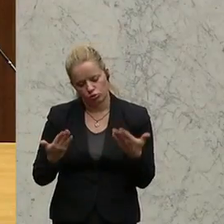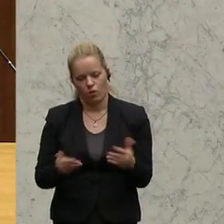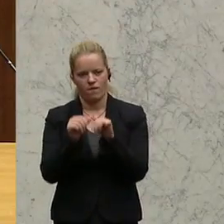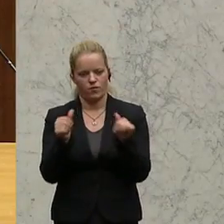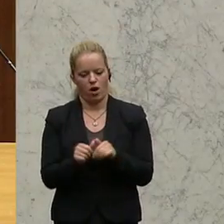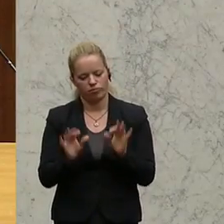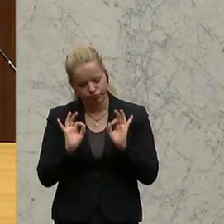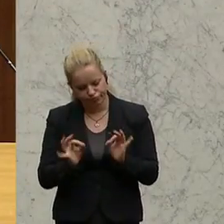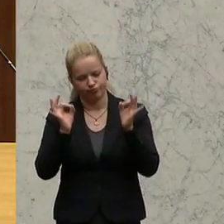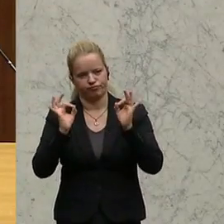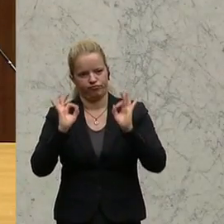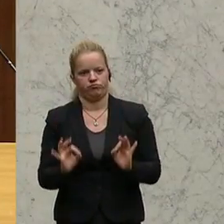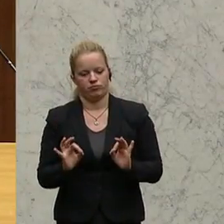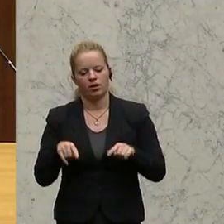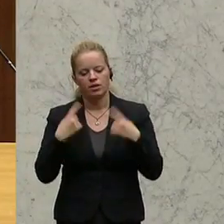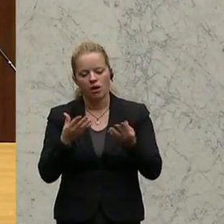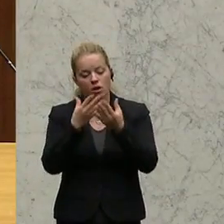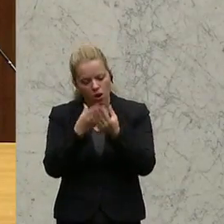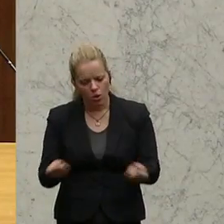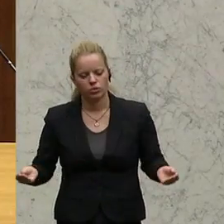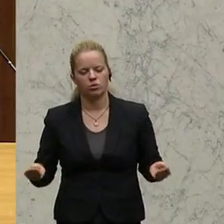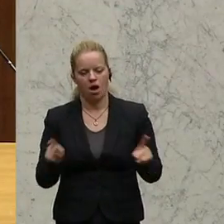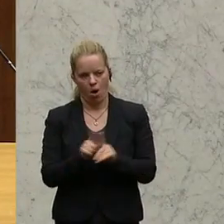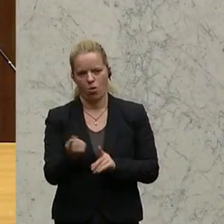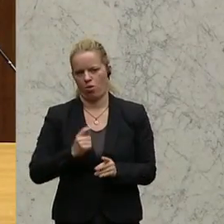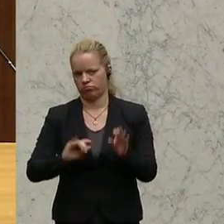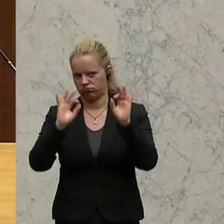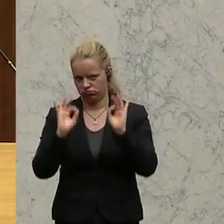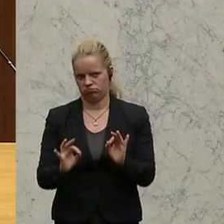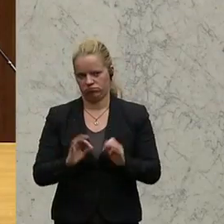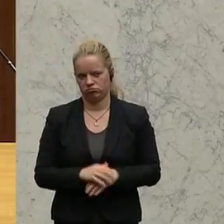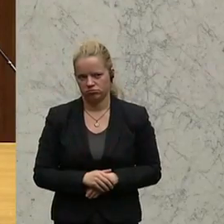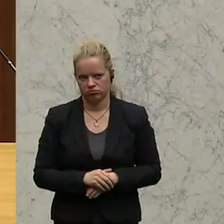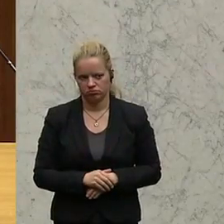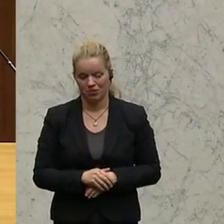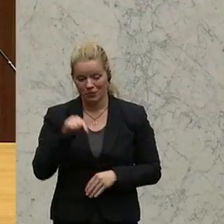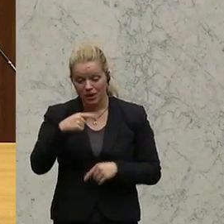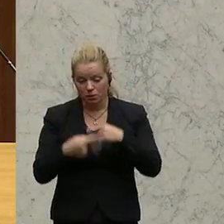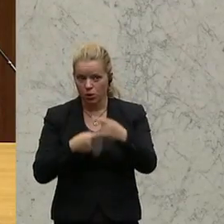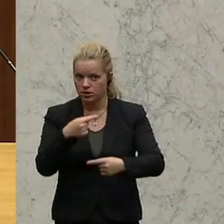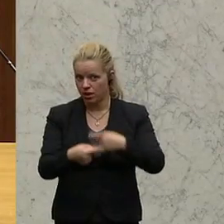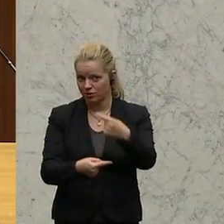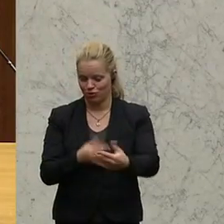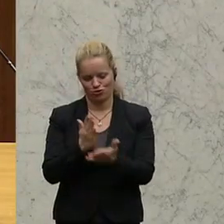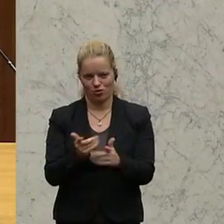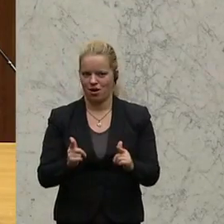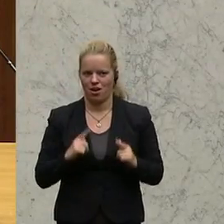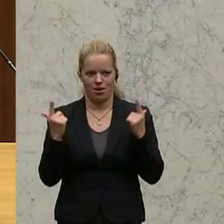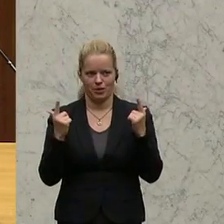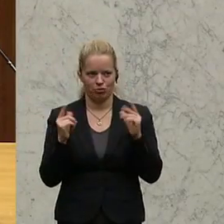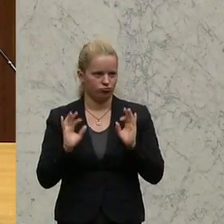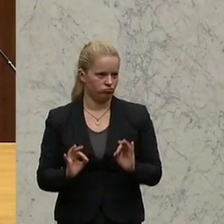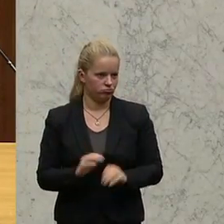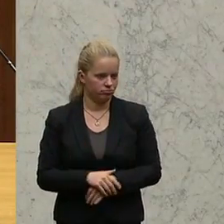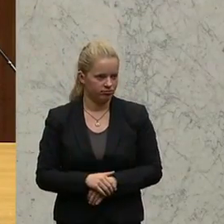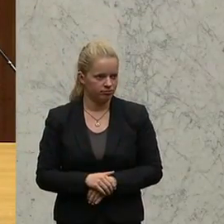sich dann die entsprechenden Lösungen auch gestalten. So haben wir das auch bei diesem Prozess erlebt. Und